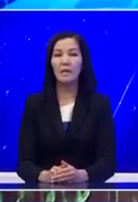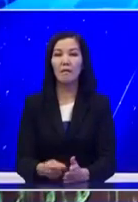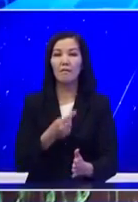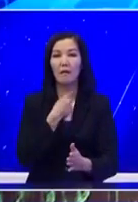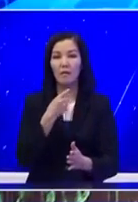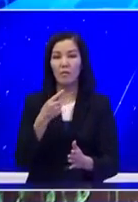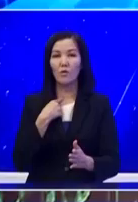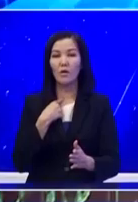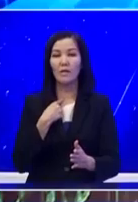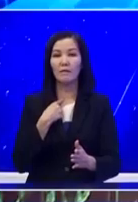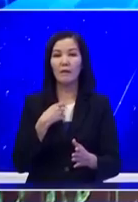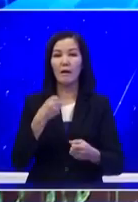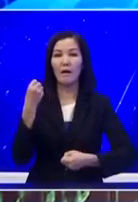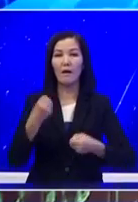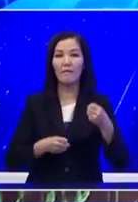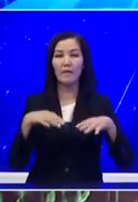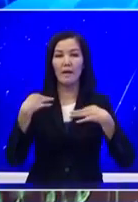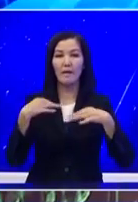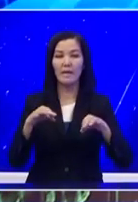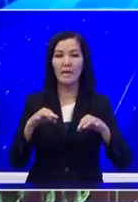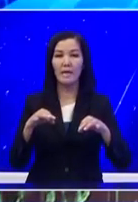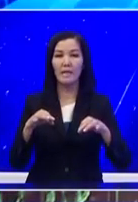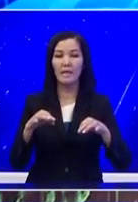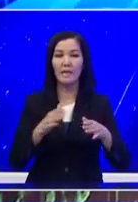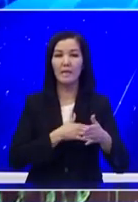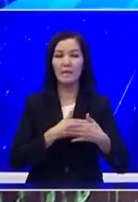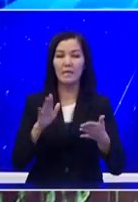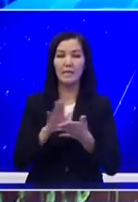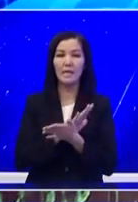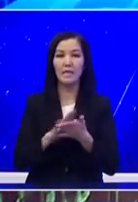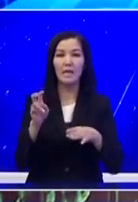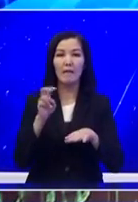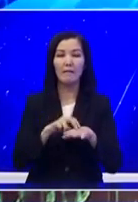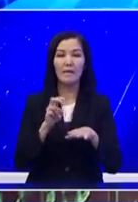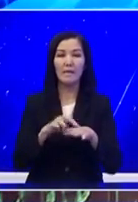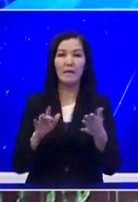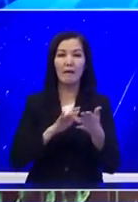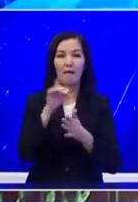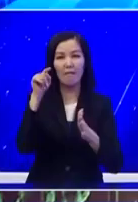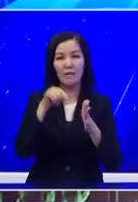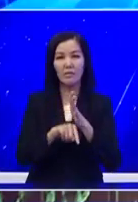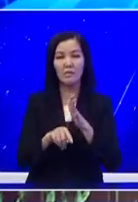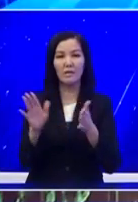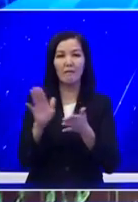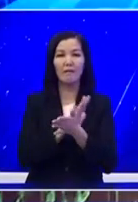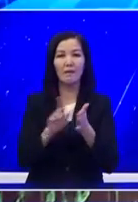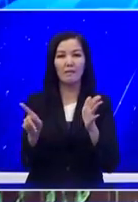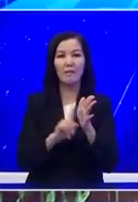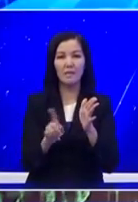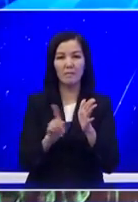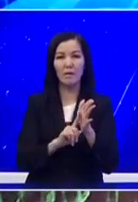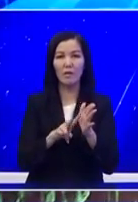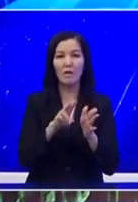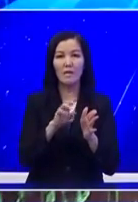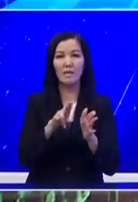Жұмыла көтерген жүк жеңілі. Талдықорғандық авто еріктілер дәрігерлерді қала ішінде тегін тасымалдауға көшті. Лидер кейзет ұйымының мүшелері